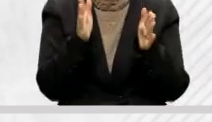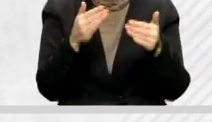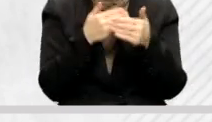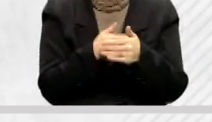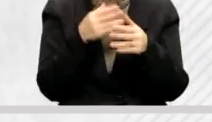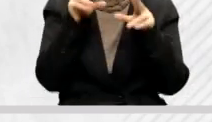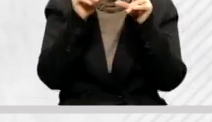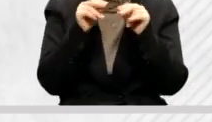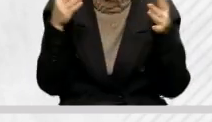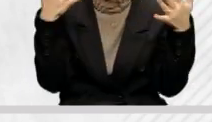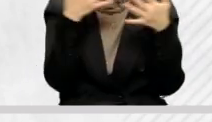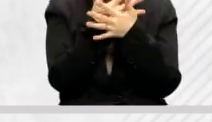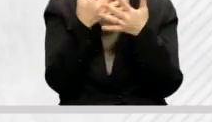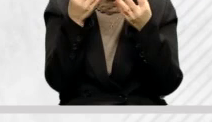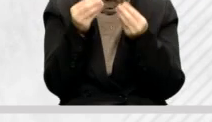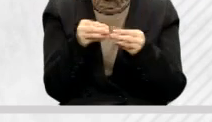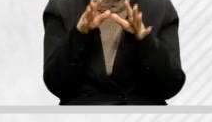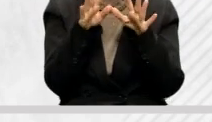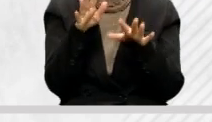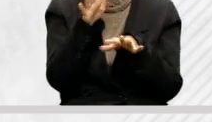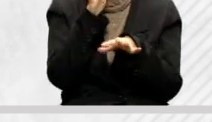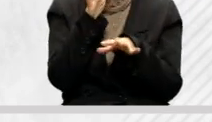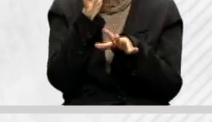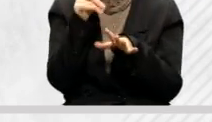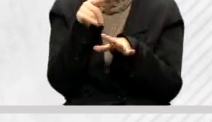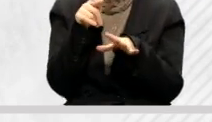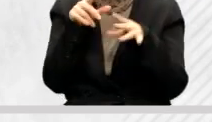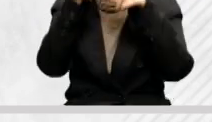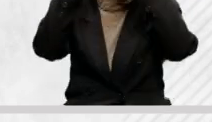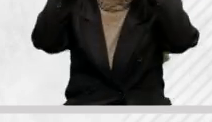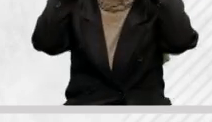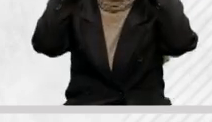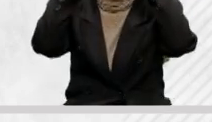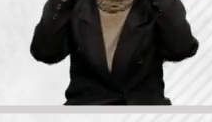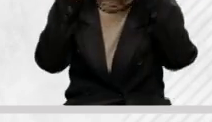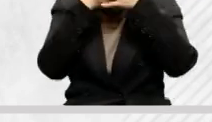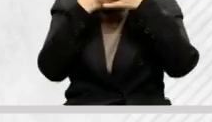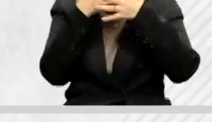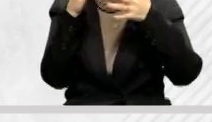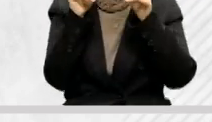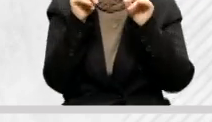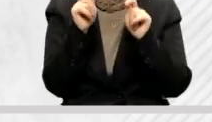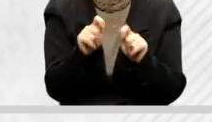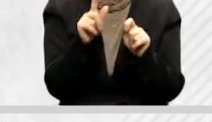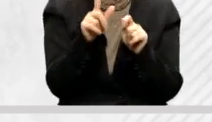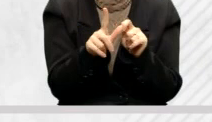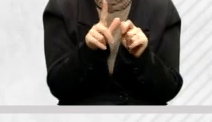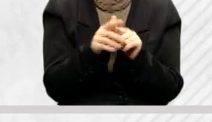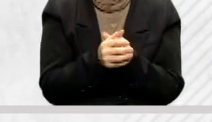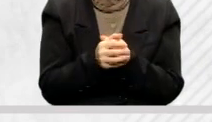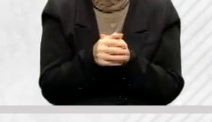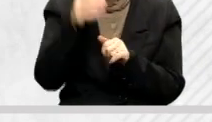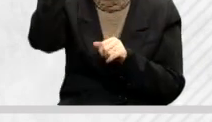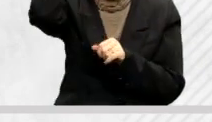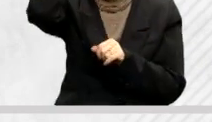da hani o uyku şeyleriyle karanlık imajı veriyoruz vücudumuza. Biz onu taktığımızda yine o karanlık gibi mi algılıyor? Evet, kesinlikle. Ha.